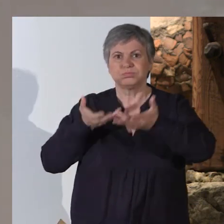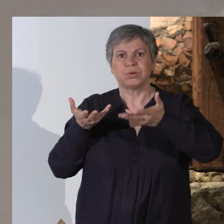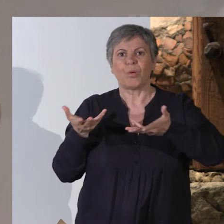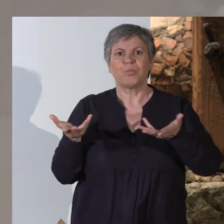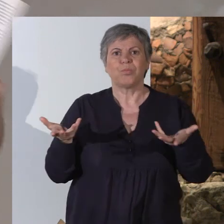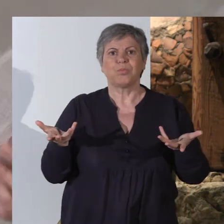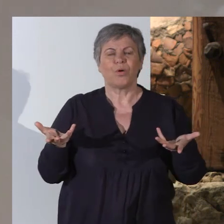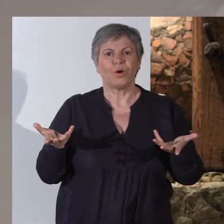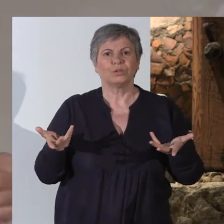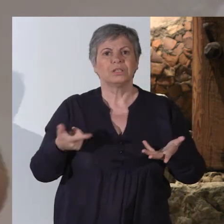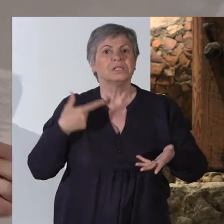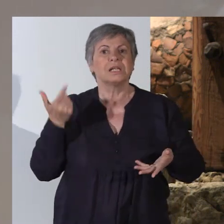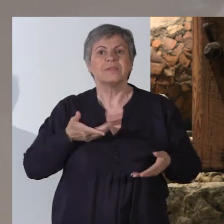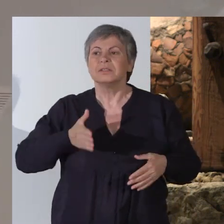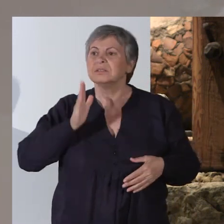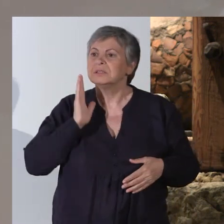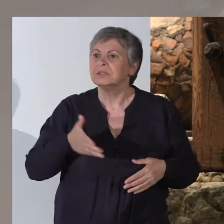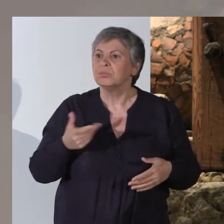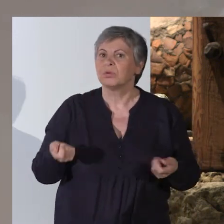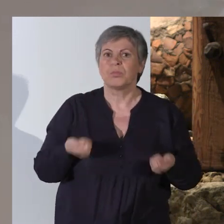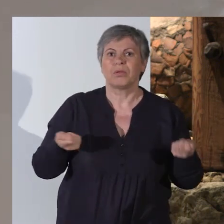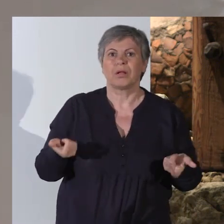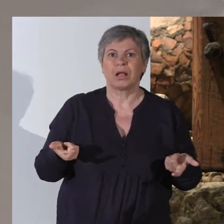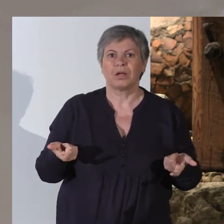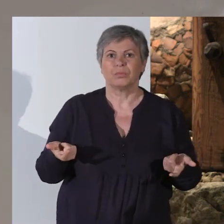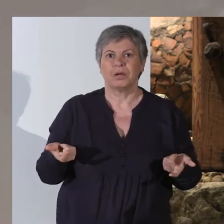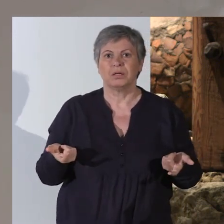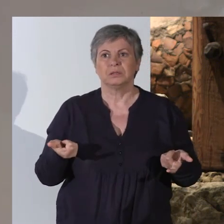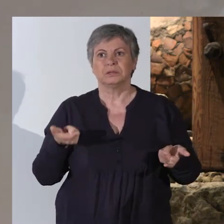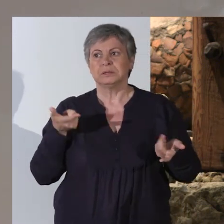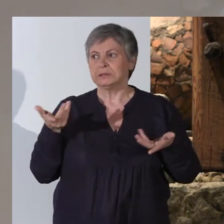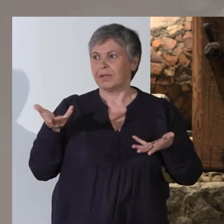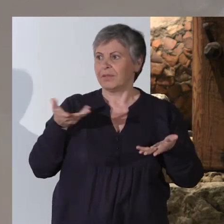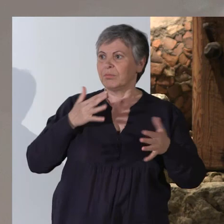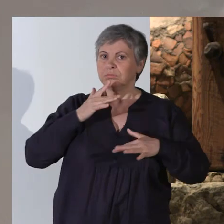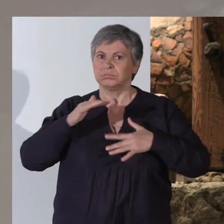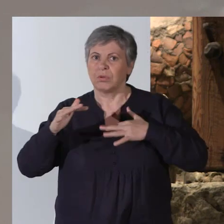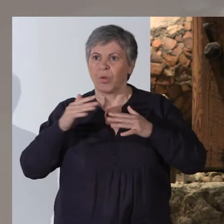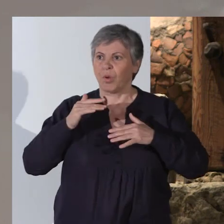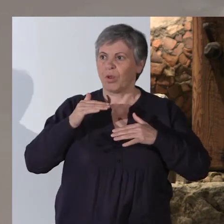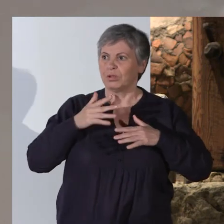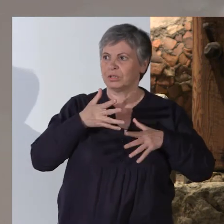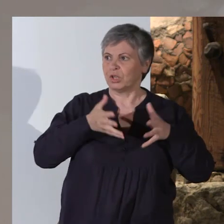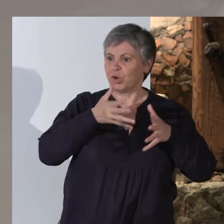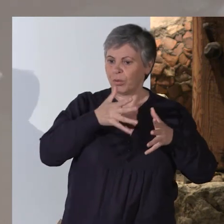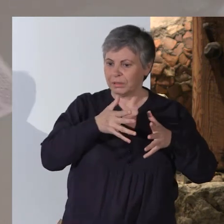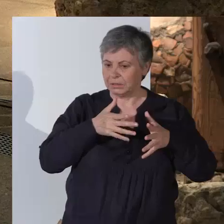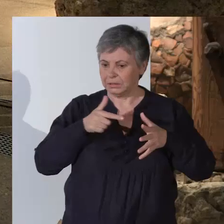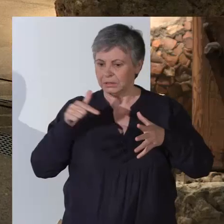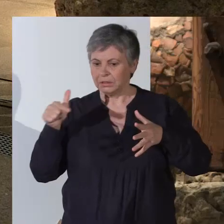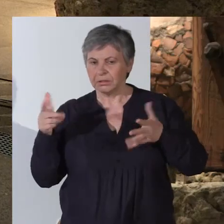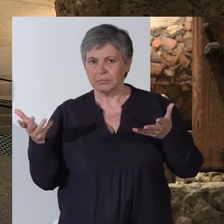τι μπορεί να προσφέρει αυτή η συνύπαρξη με μεταξύ των δύο γλωσσών ναι και τελικά